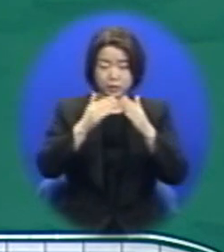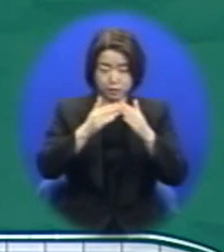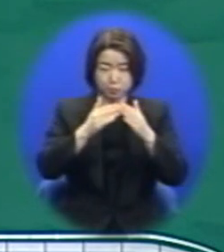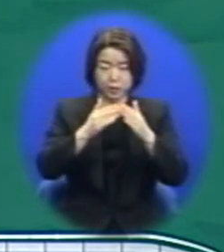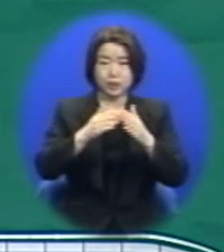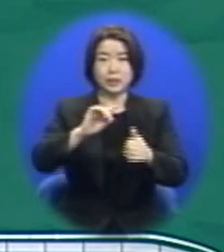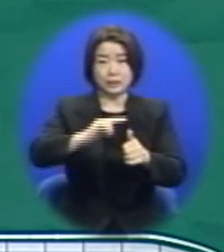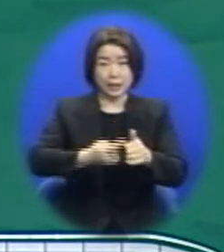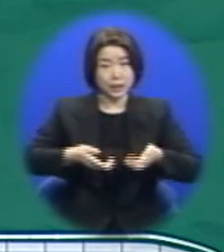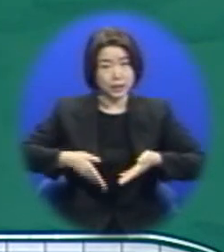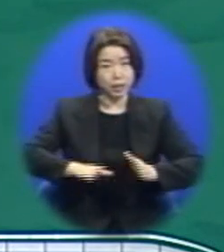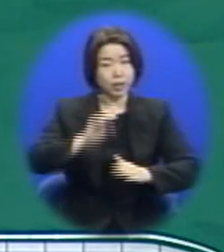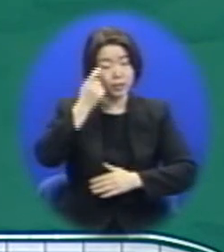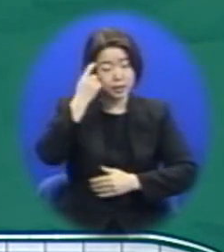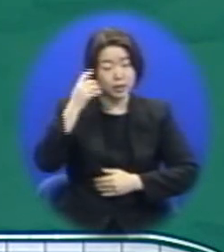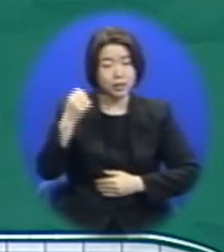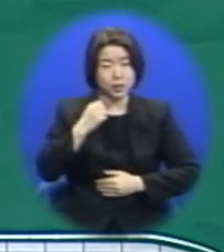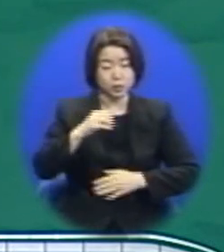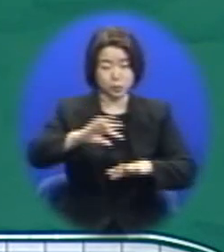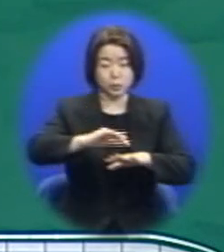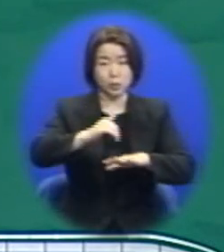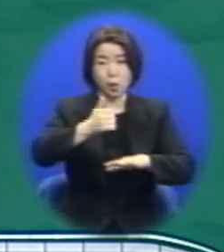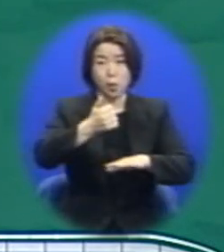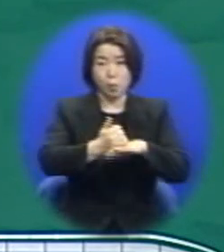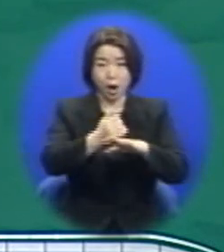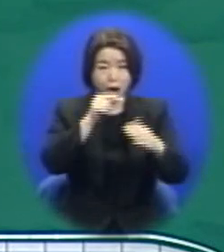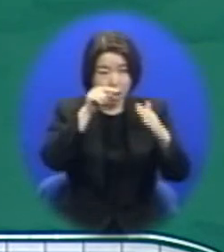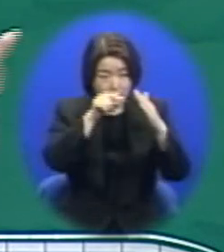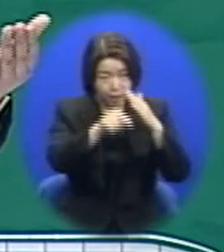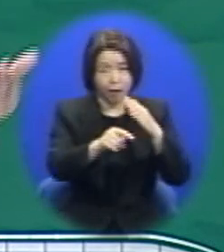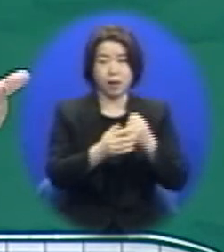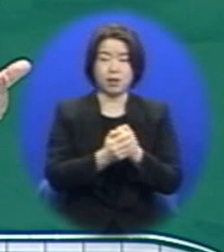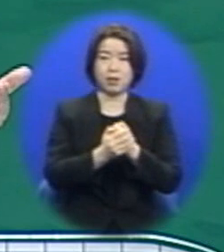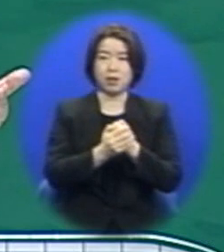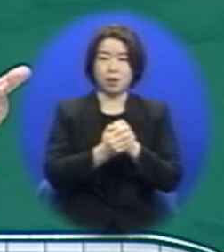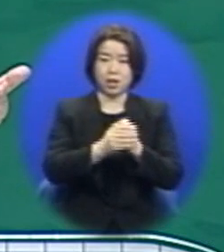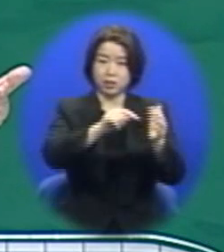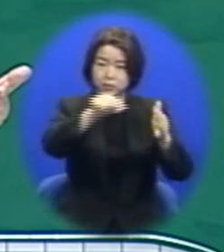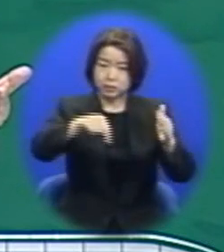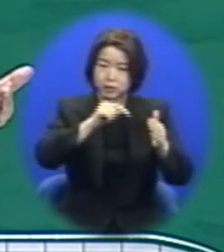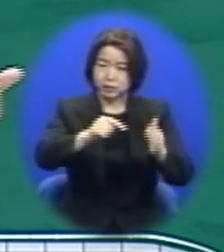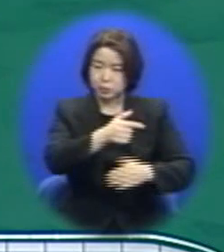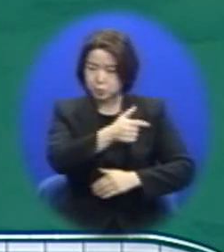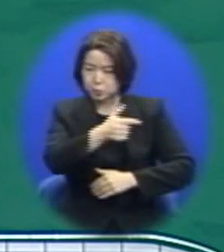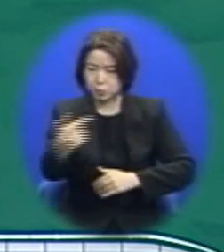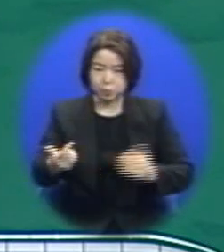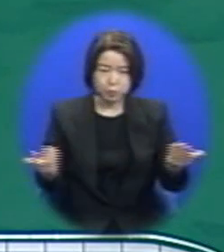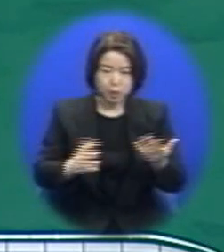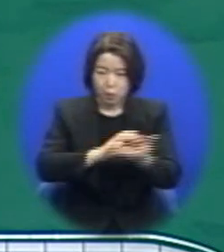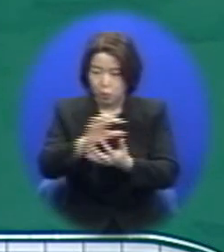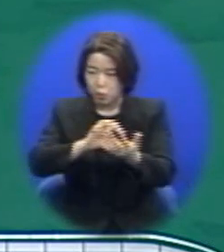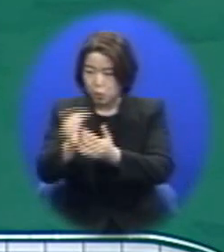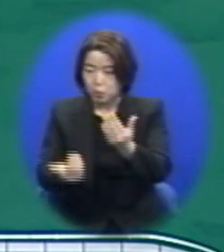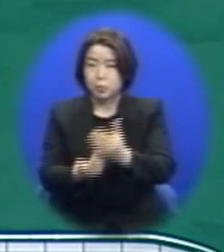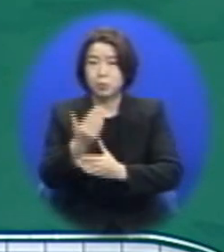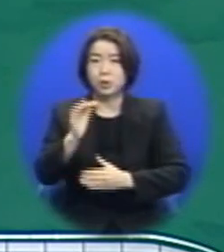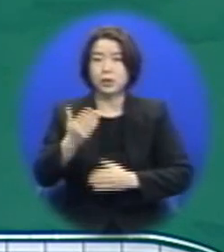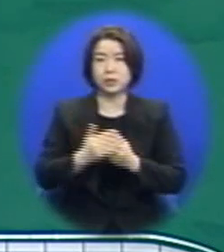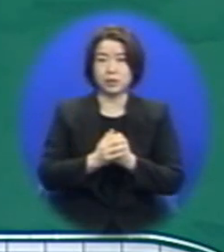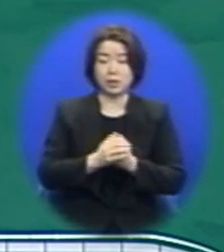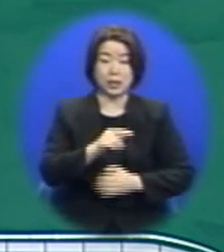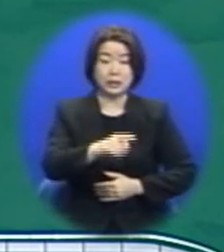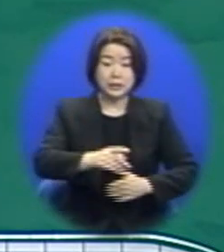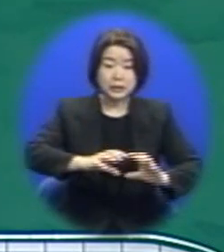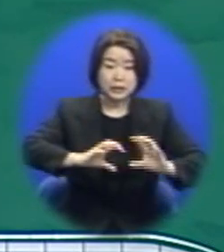헤롯에게로 찾아갑니다. 헤롯과 왕궁 안은 큰 소동이 일어나게 됩니다. 왜냐하면 그